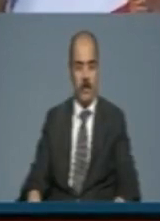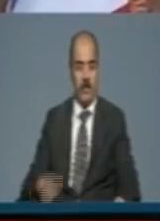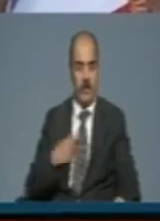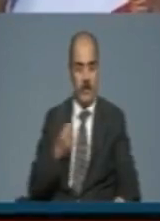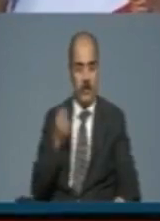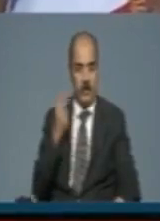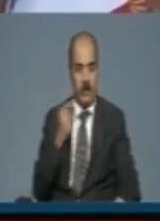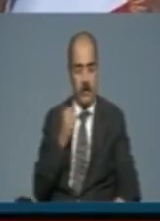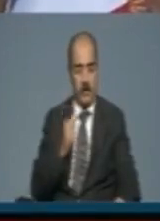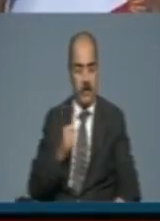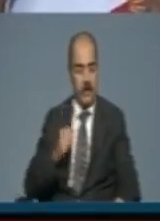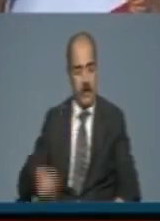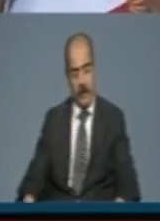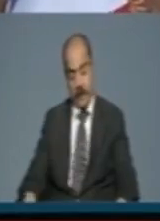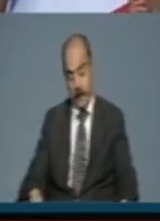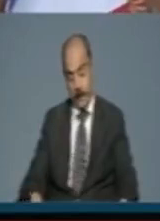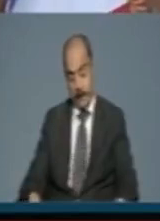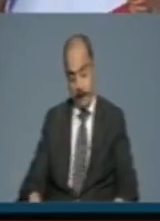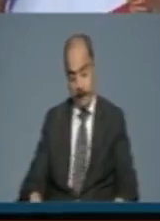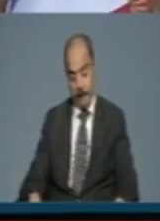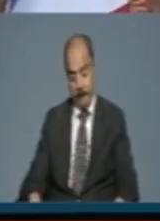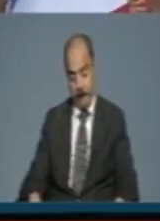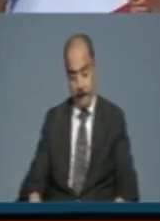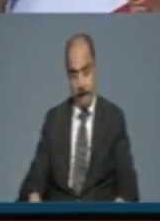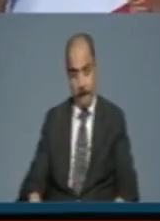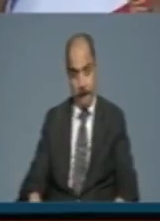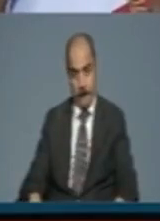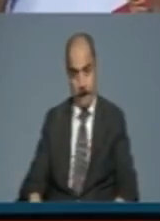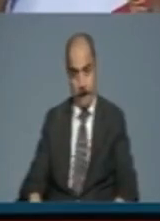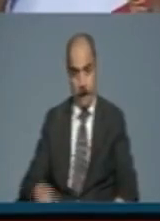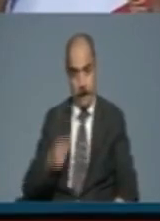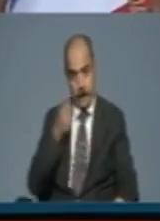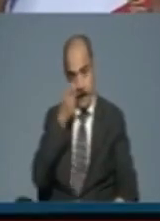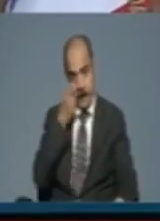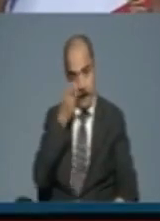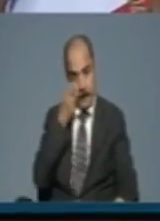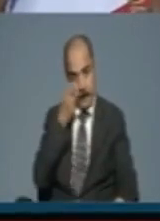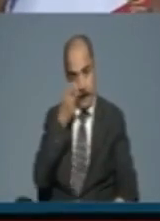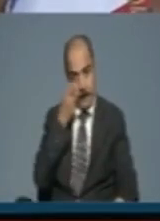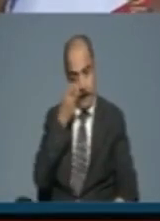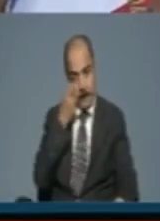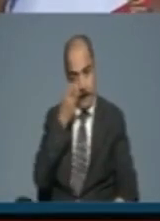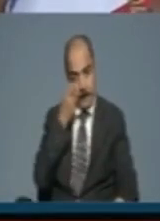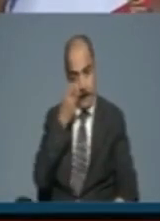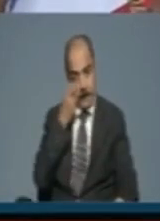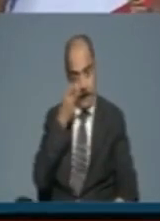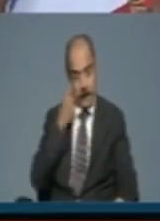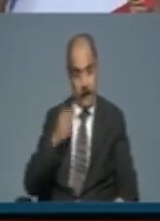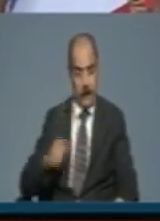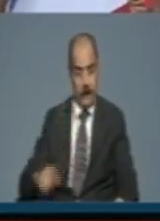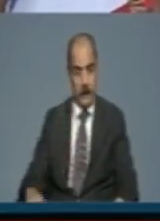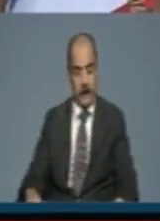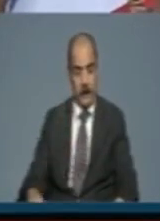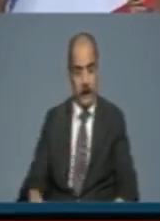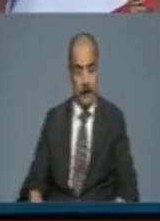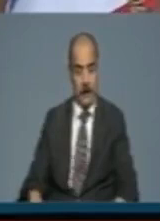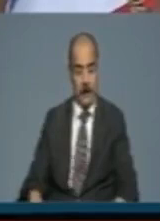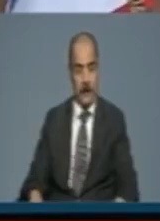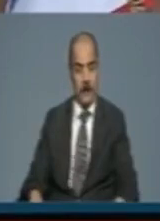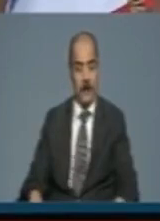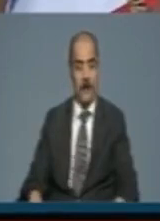نرد. doveroso partecipare a l'Italia questa كانت conferenza, era لديها doveroso per il ruolo آلام كبيرة storicamente جدا جدا l'Italia لها هذا الشأن، svolge